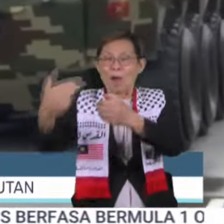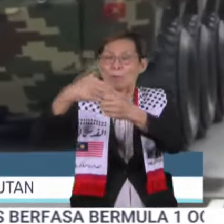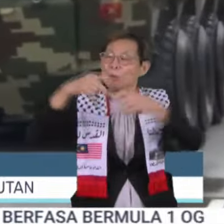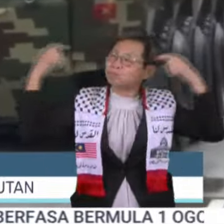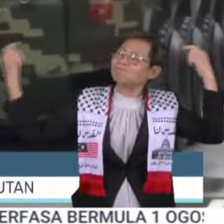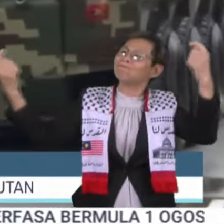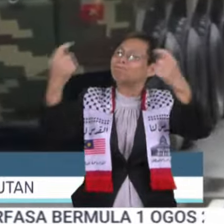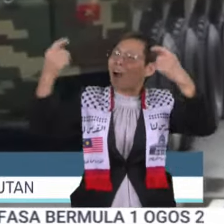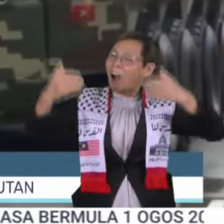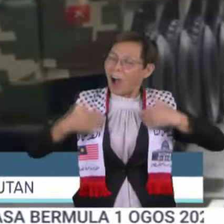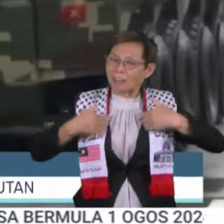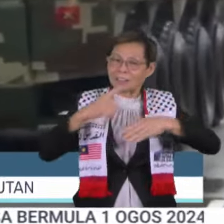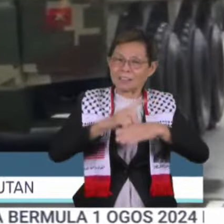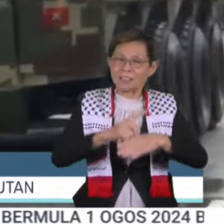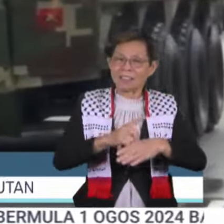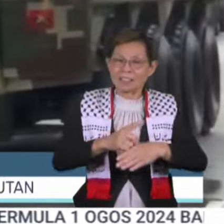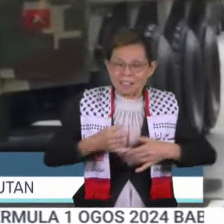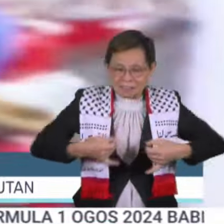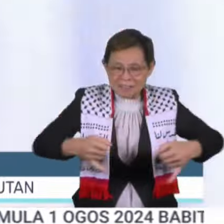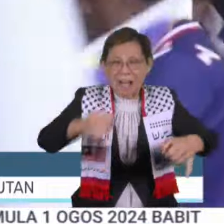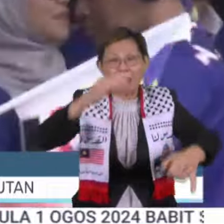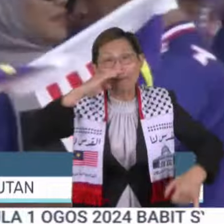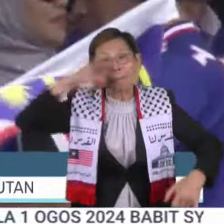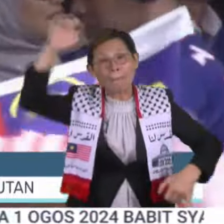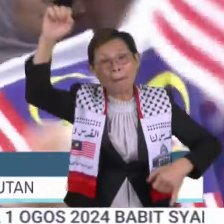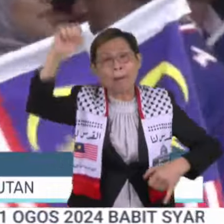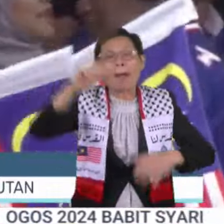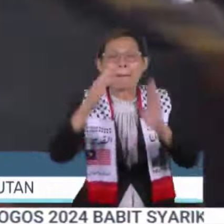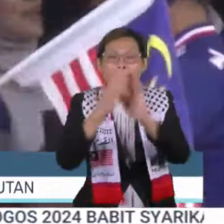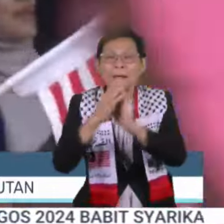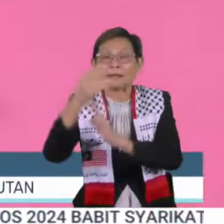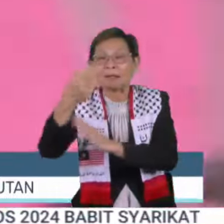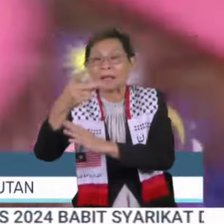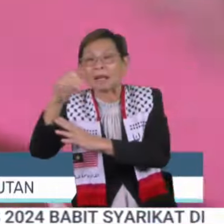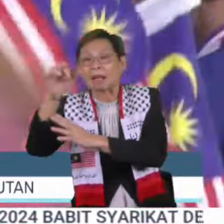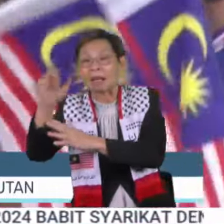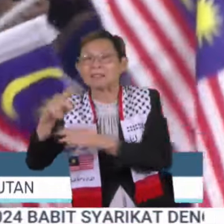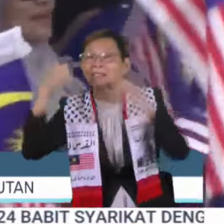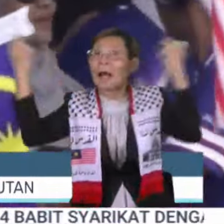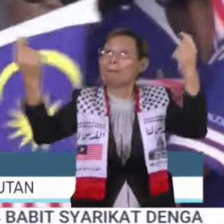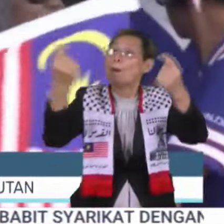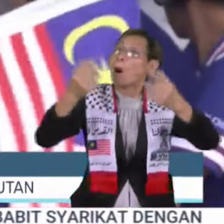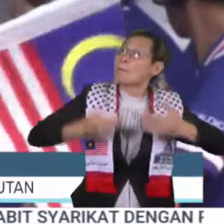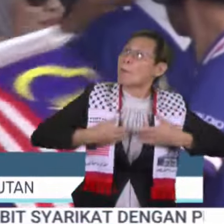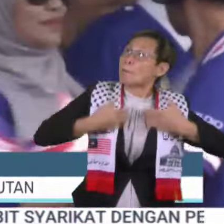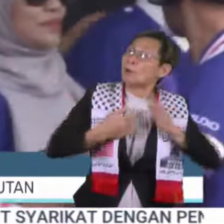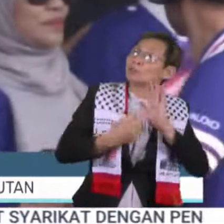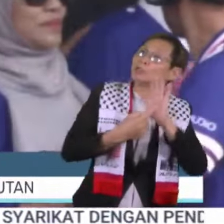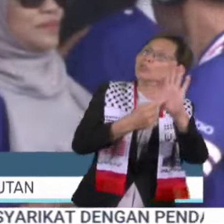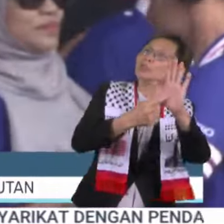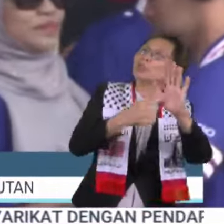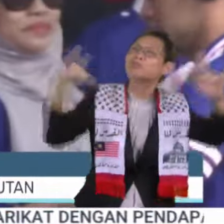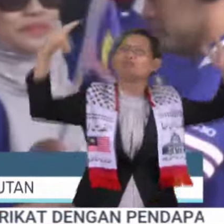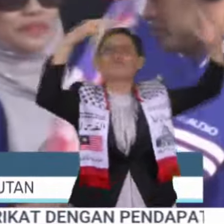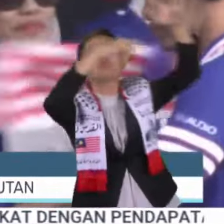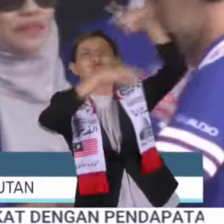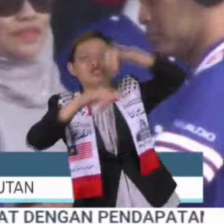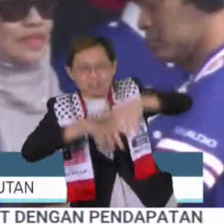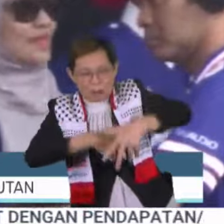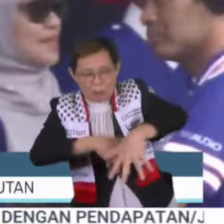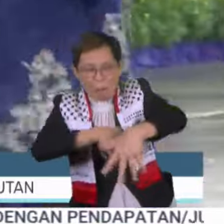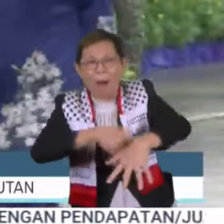sambutan yang diadakan di persiaran Jalan Merdeka Bandar Hilir. Sambutan diserikan dengan pertunjukan udara dan